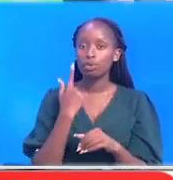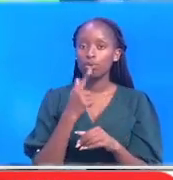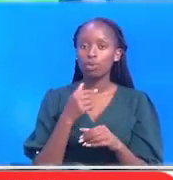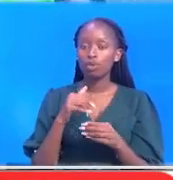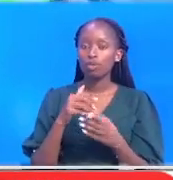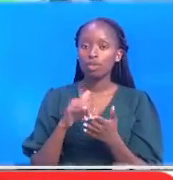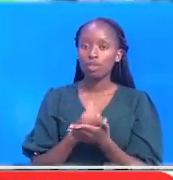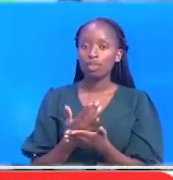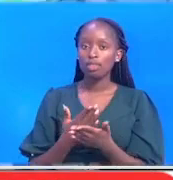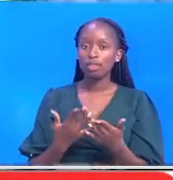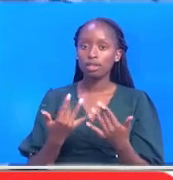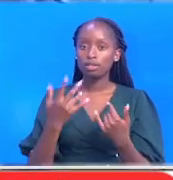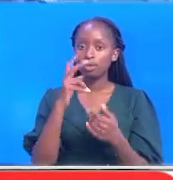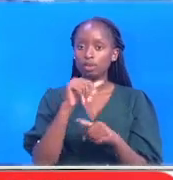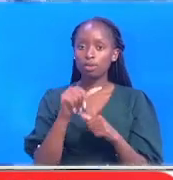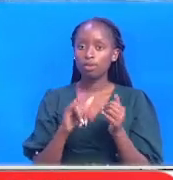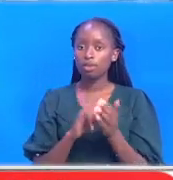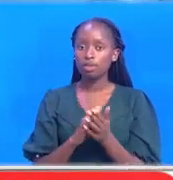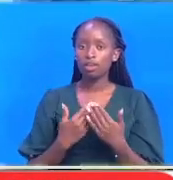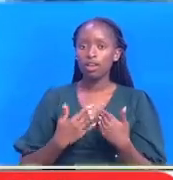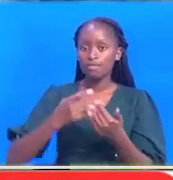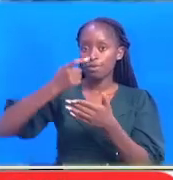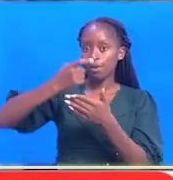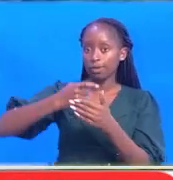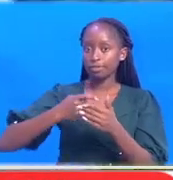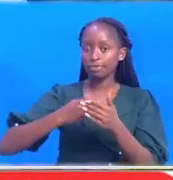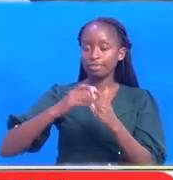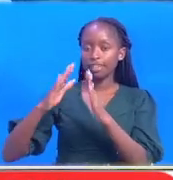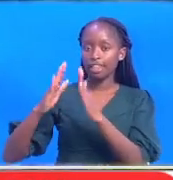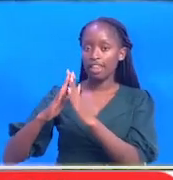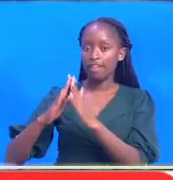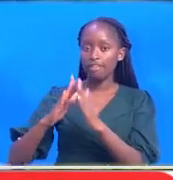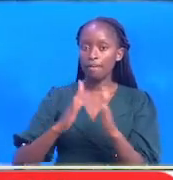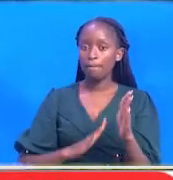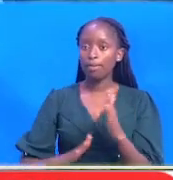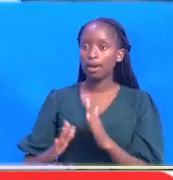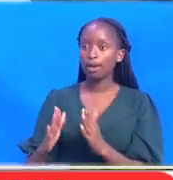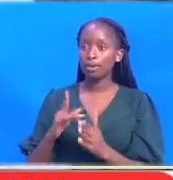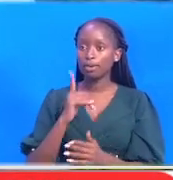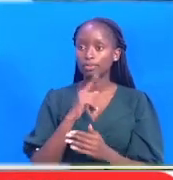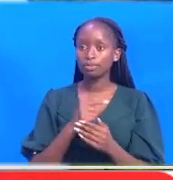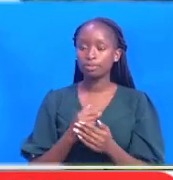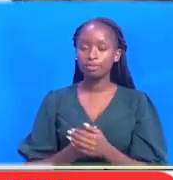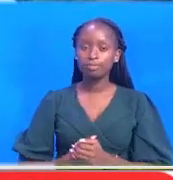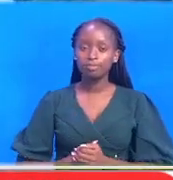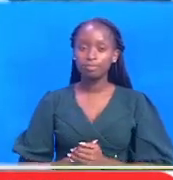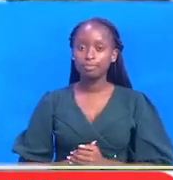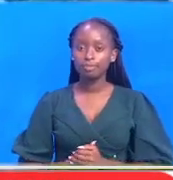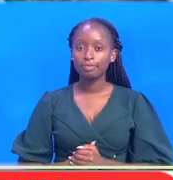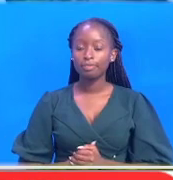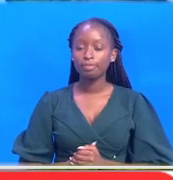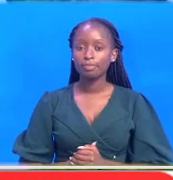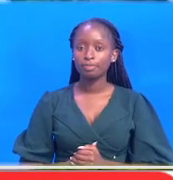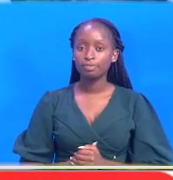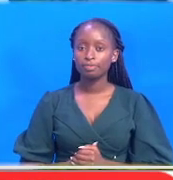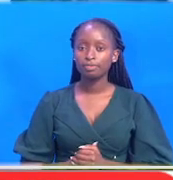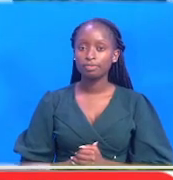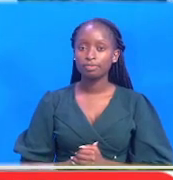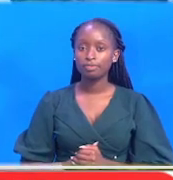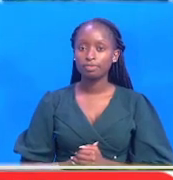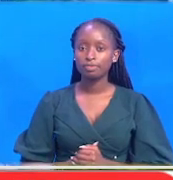kuangazia mradi huo wa nyumba za bei nafuu. For example, if maybe we have 1000 houses and